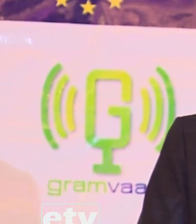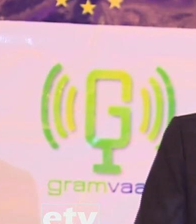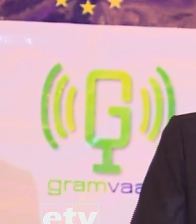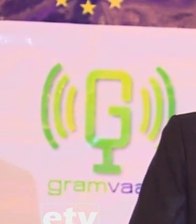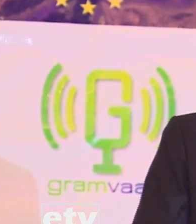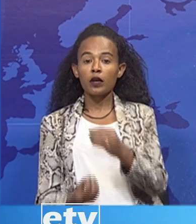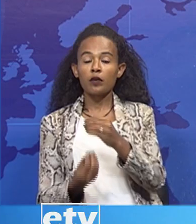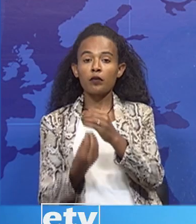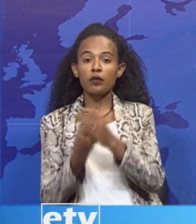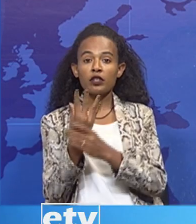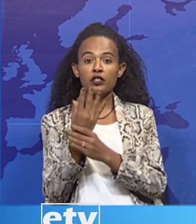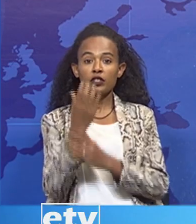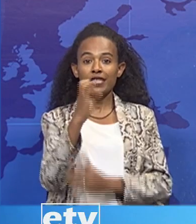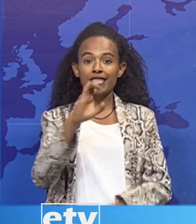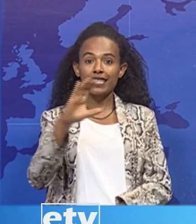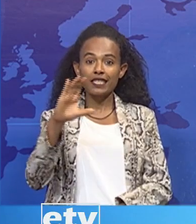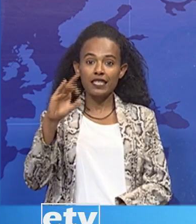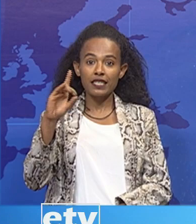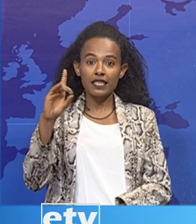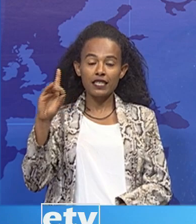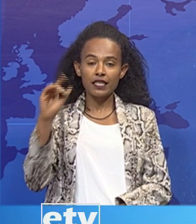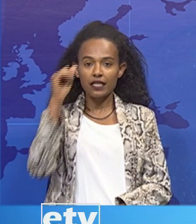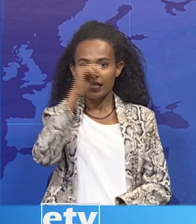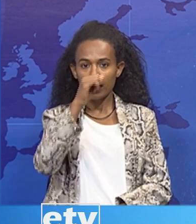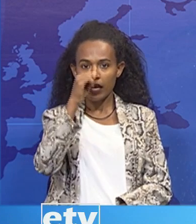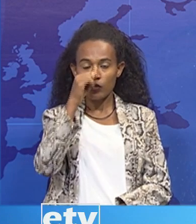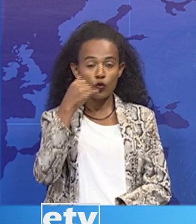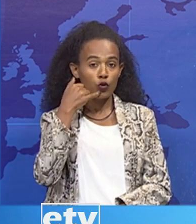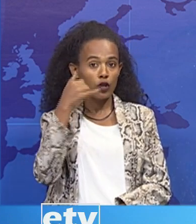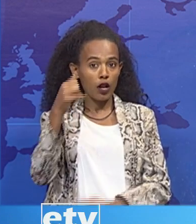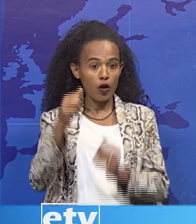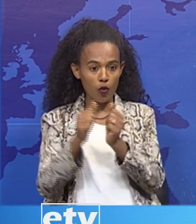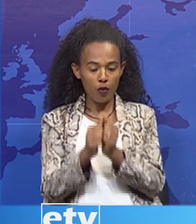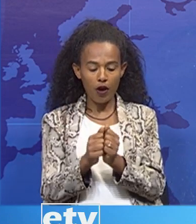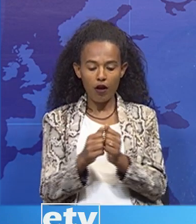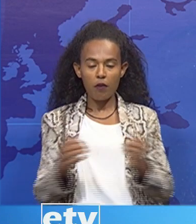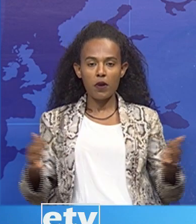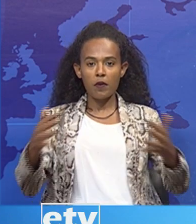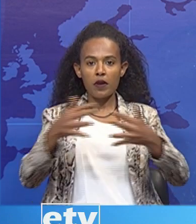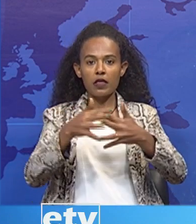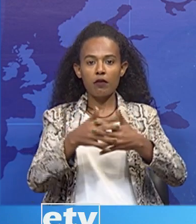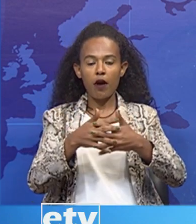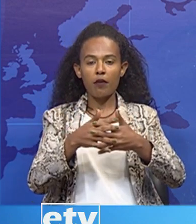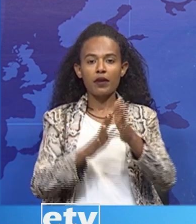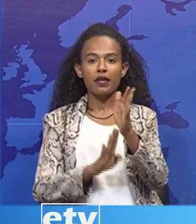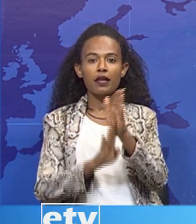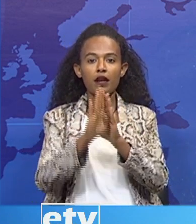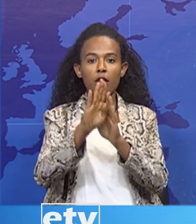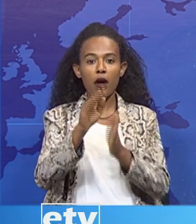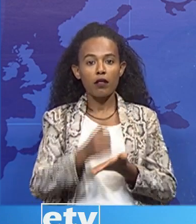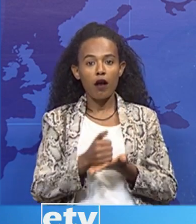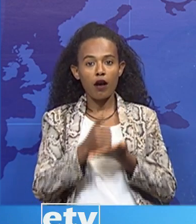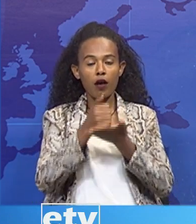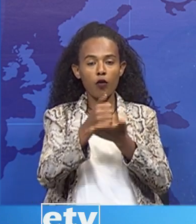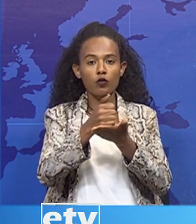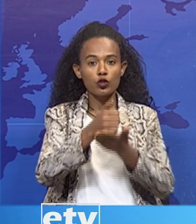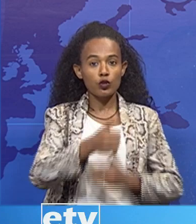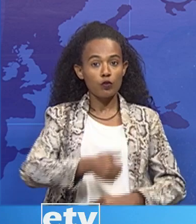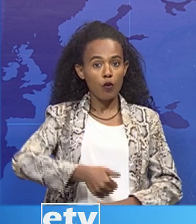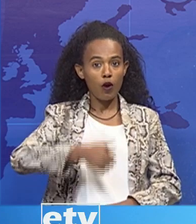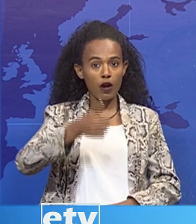ምንጭ ኢሲዲዲ ከኢትዮ ቴሌኮም ጋር በመተባበር የልማት አጋሮችን